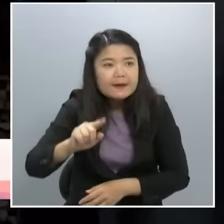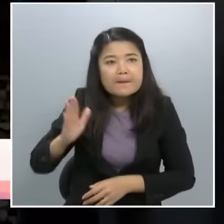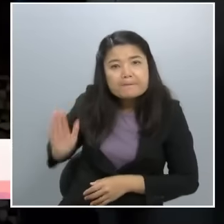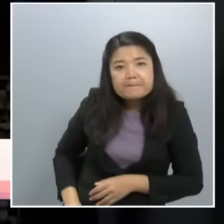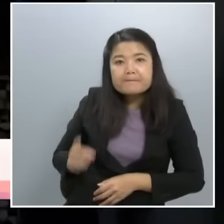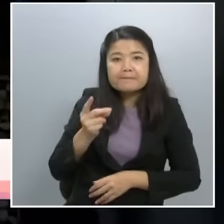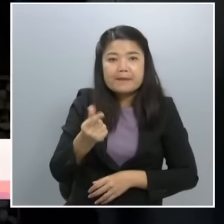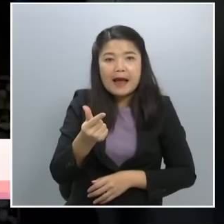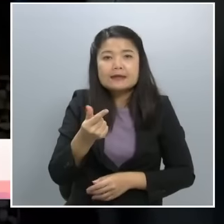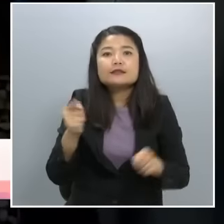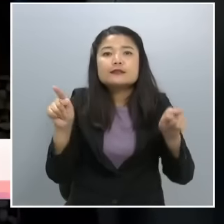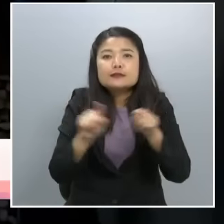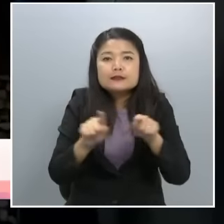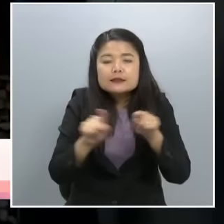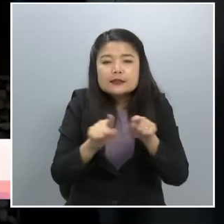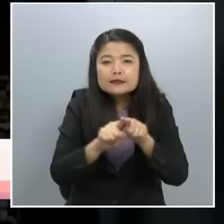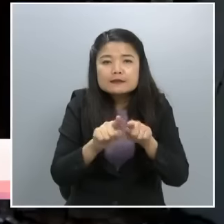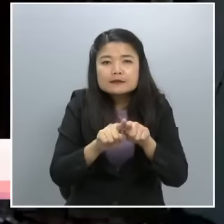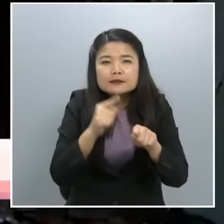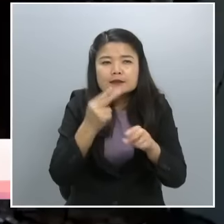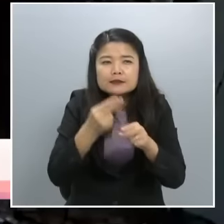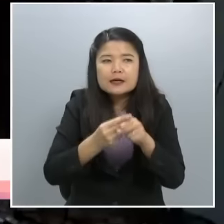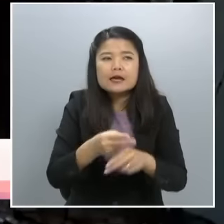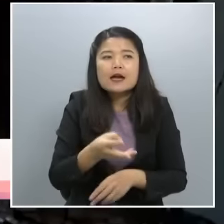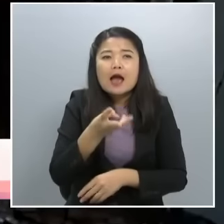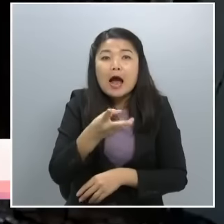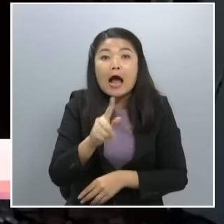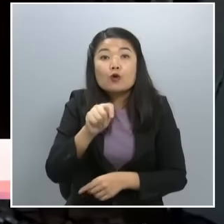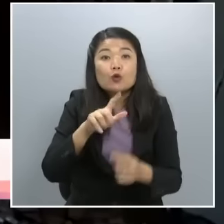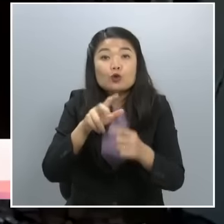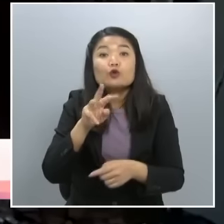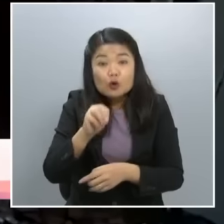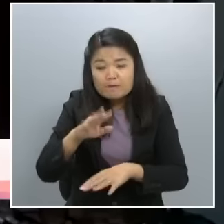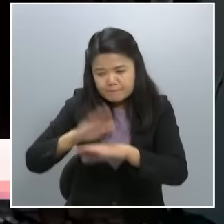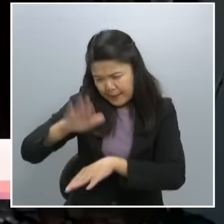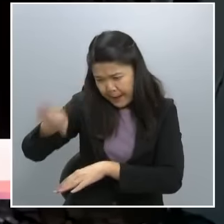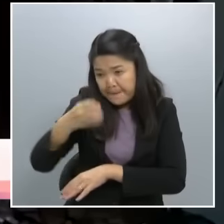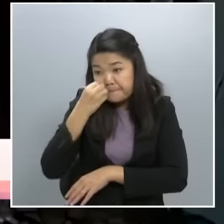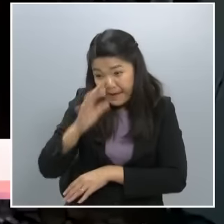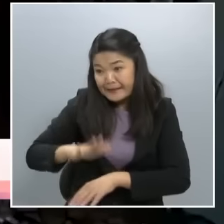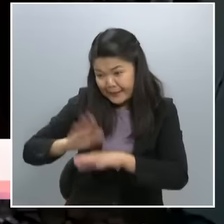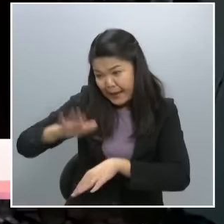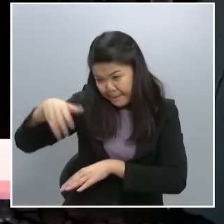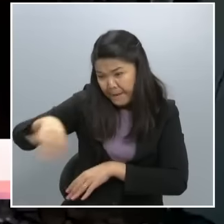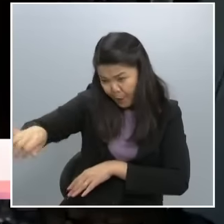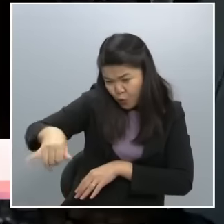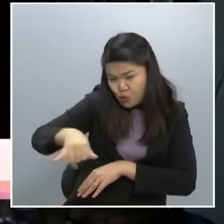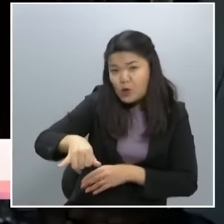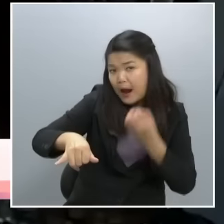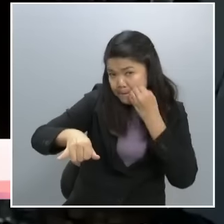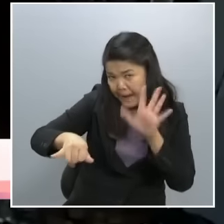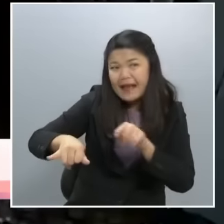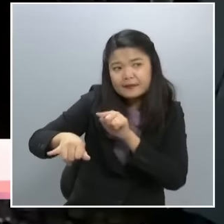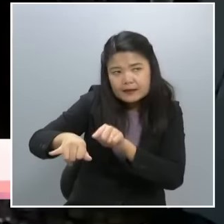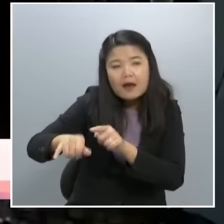ว่าข้าวต้มเดินออกไปหน้าบ้านผู้เสียหายบอกว่าก็เรียกข้าวต้มให้กลับบ้านก็เรียกข้าวต้มกลับบ้านแต่ปรากฏว่